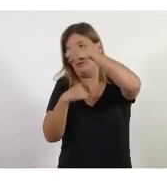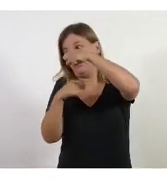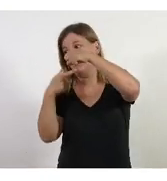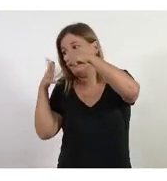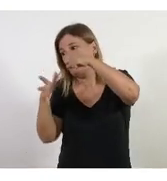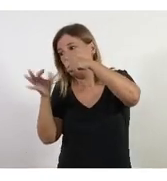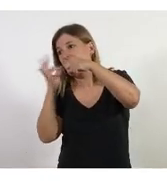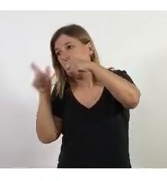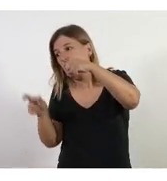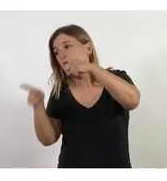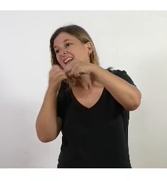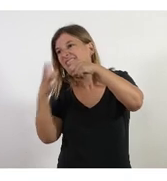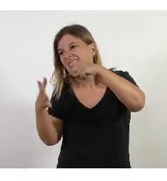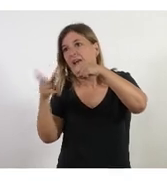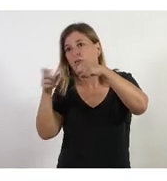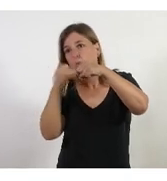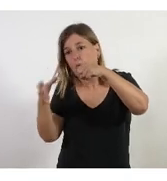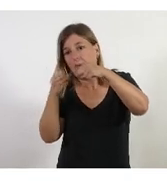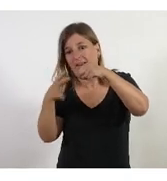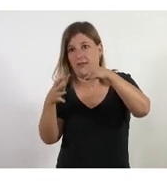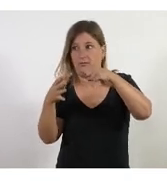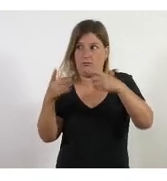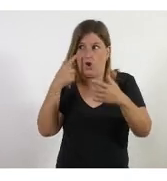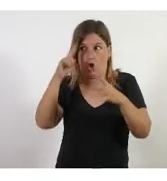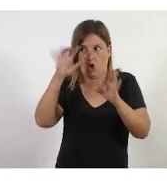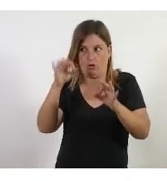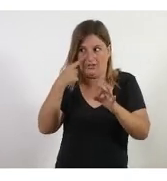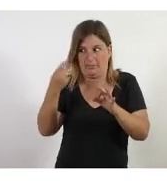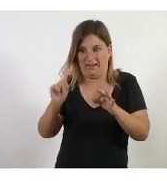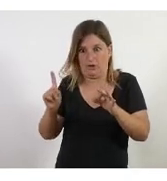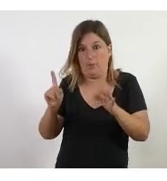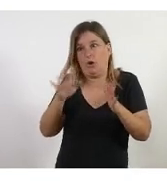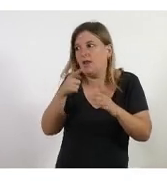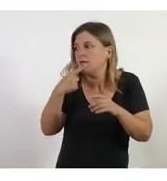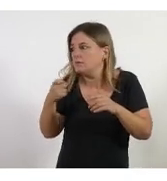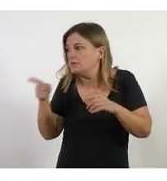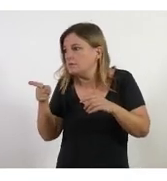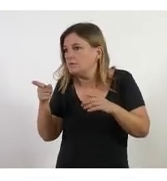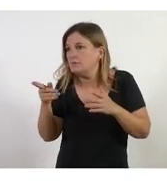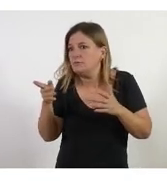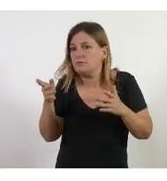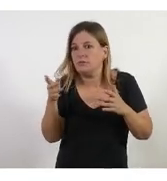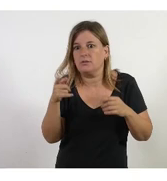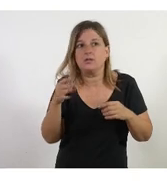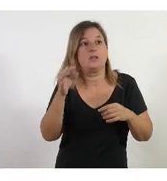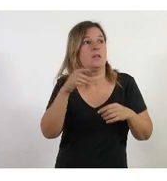escolta, que estàs bé? Li pregunta, estàs bé? Era evident que no estava bé, però bueno, ell li va voler preguntar.